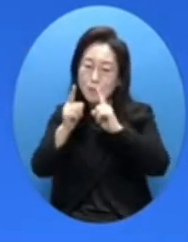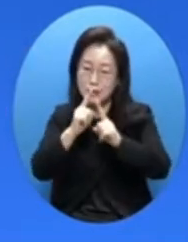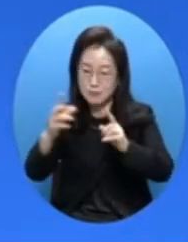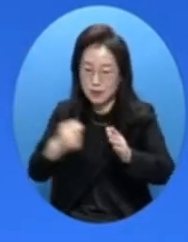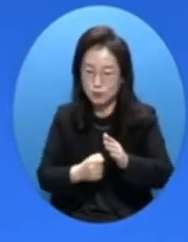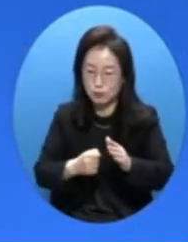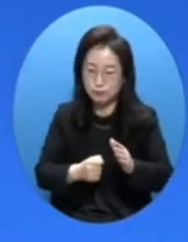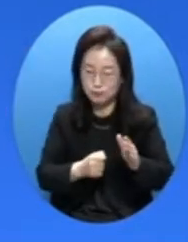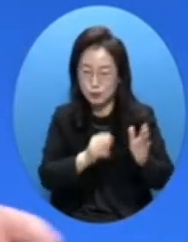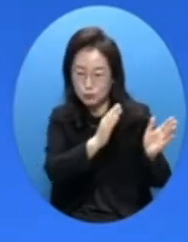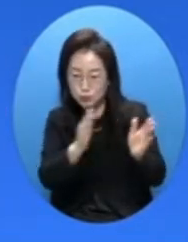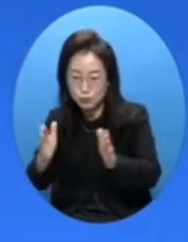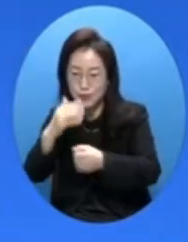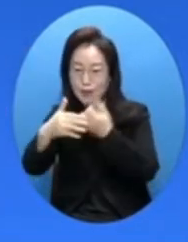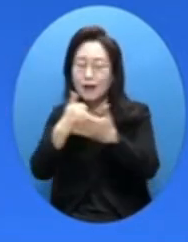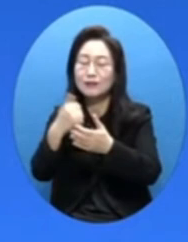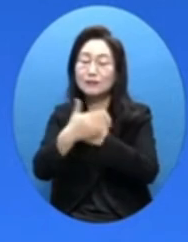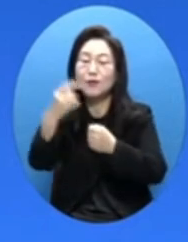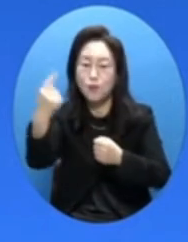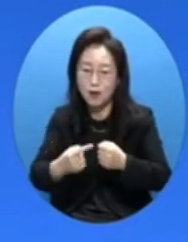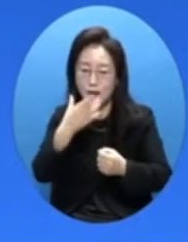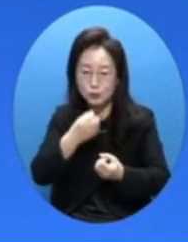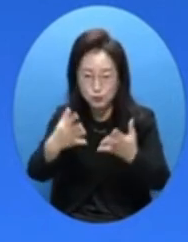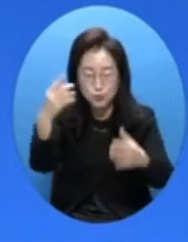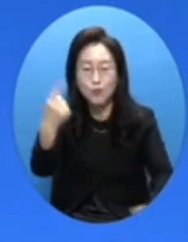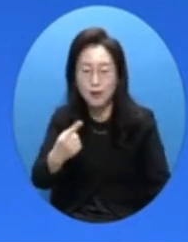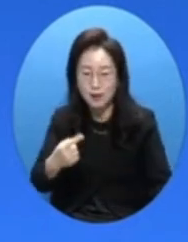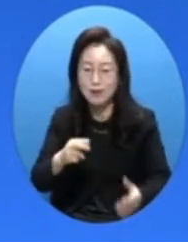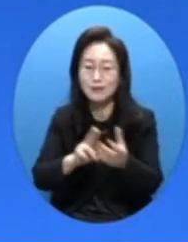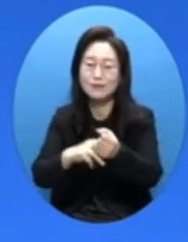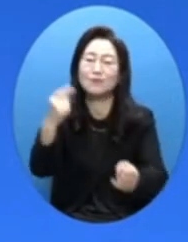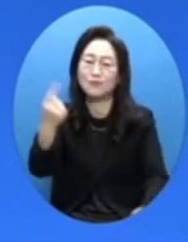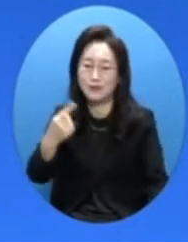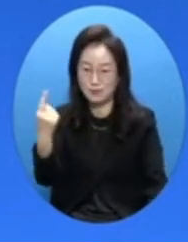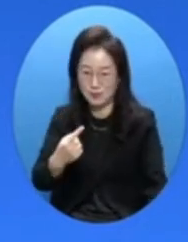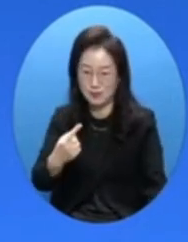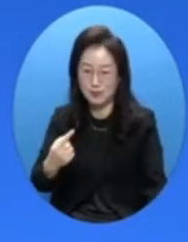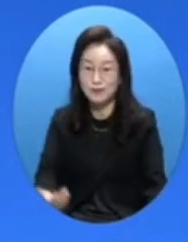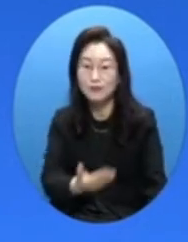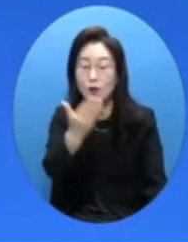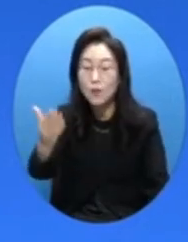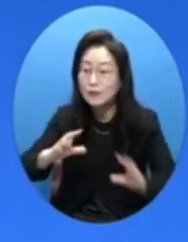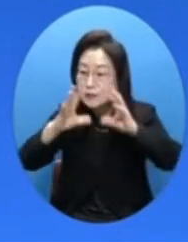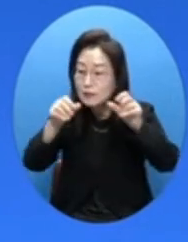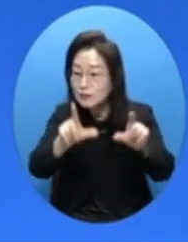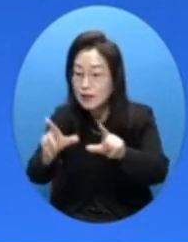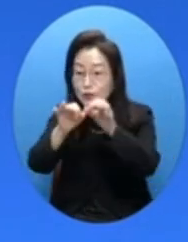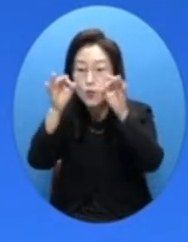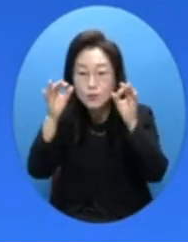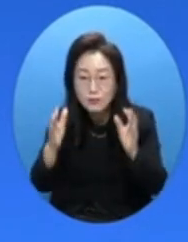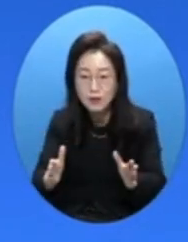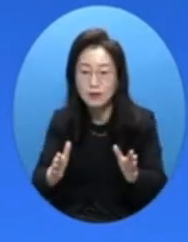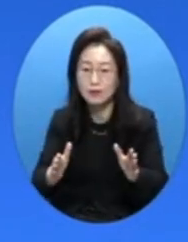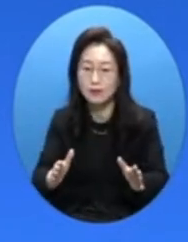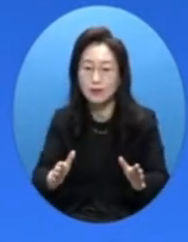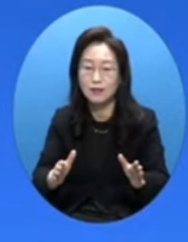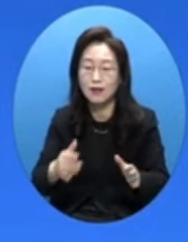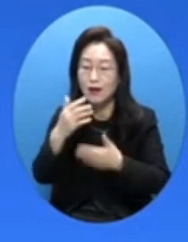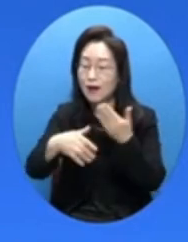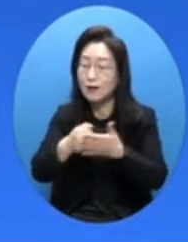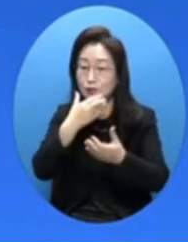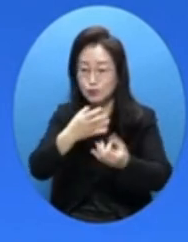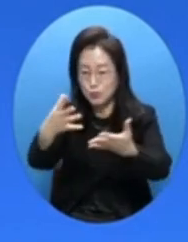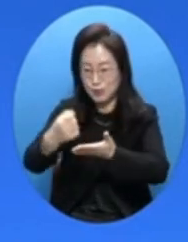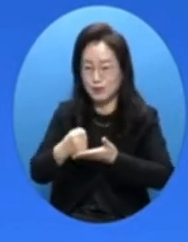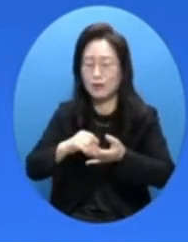하나님의 은혜가 임합니다. 축복이 임합니다. 기적이 임하게 되는 것입니다. 여러분 이 세상에 살아간 동안 우리가 하나님의 축복을